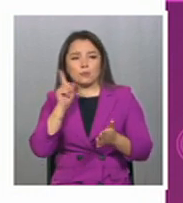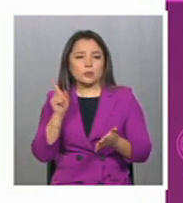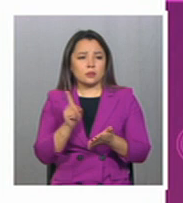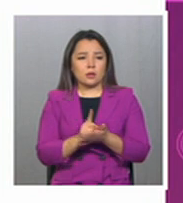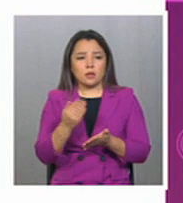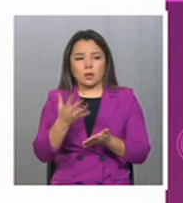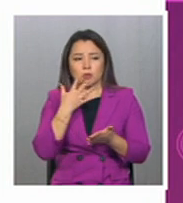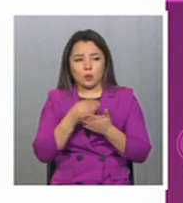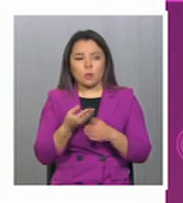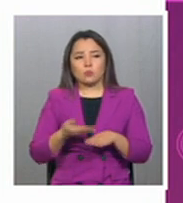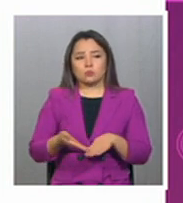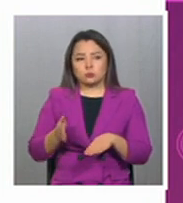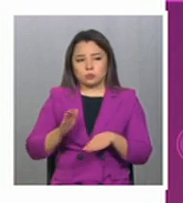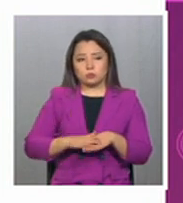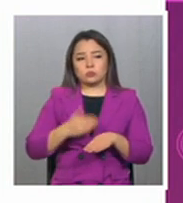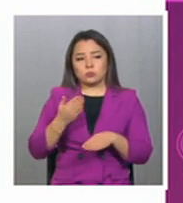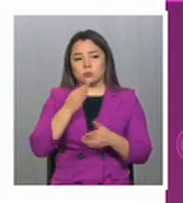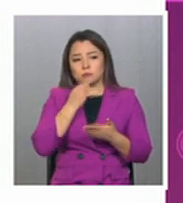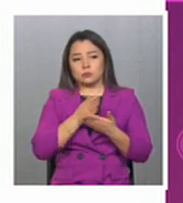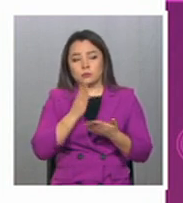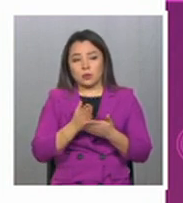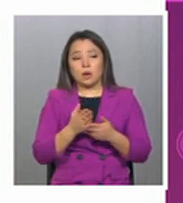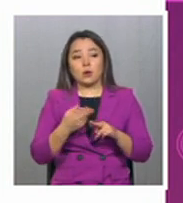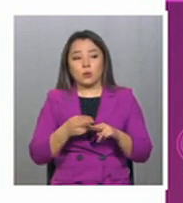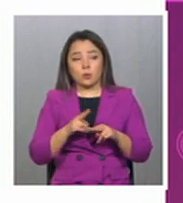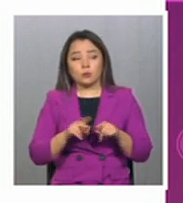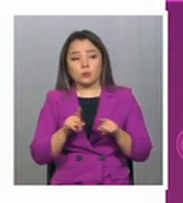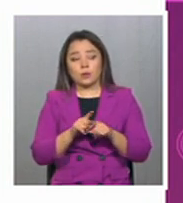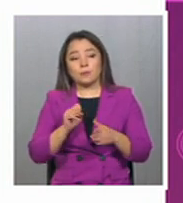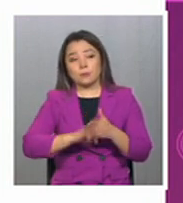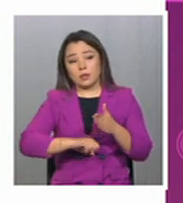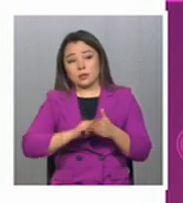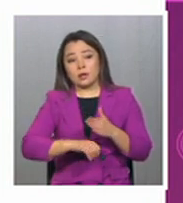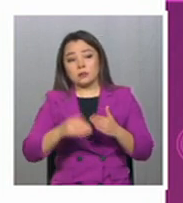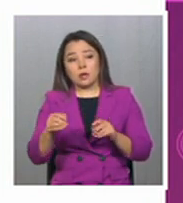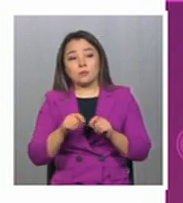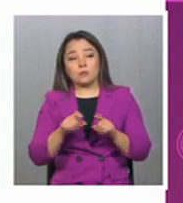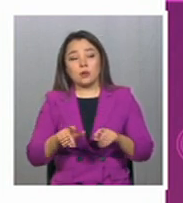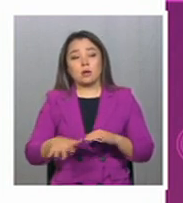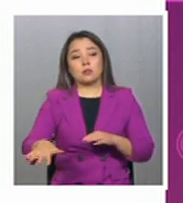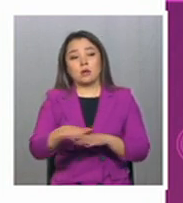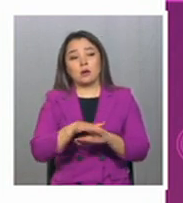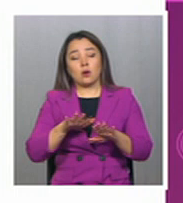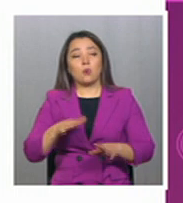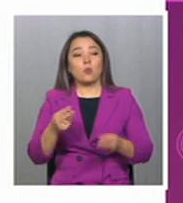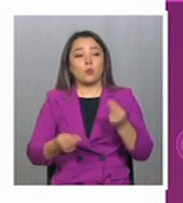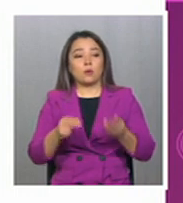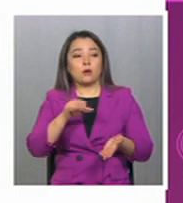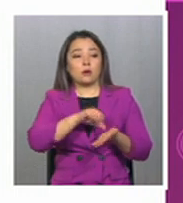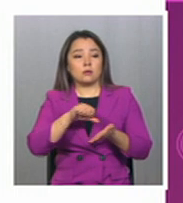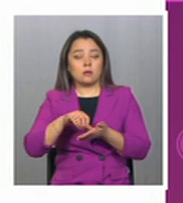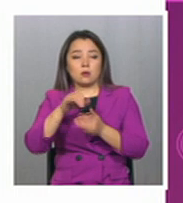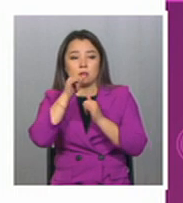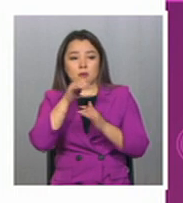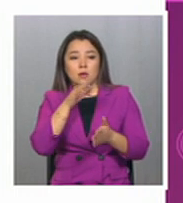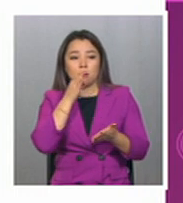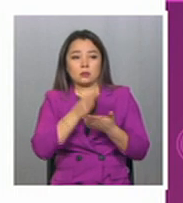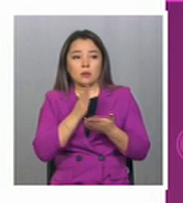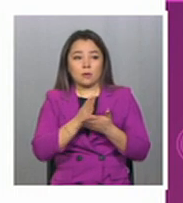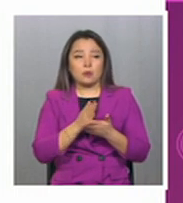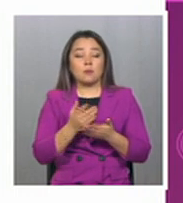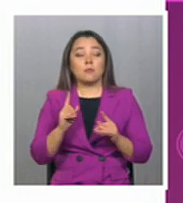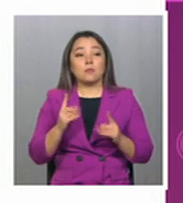ол ауырсынатын. Өйткені соның кесірінен мектеп ауласындағы ойындарға қатыса алмай қалатын. Бірде